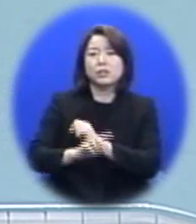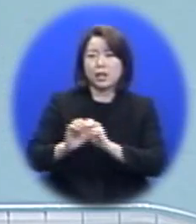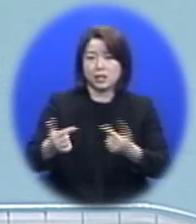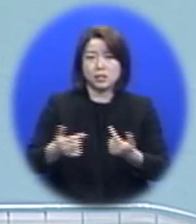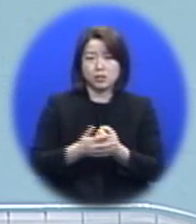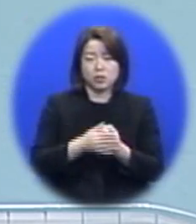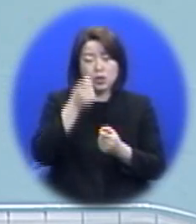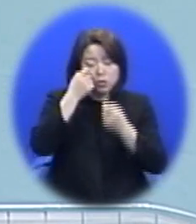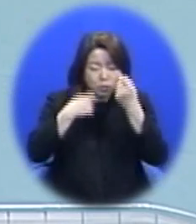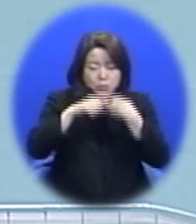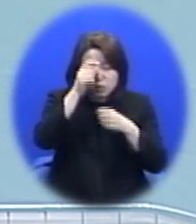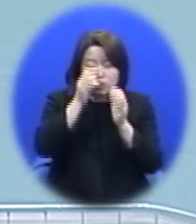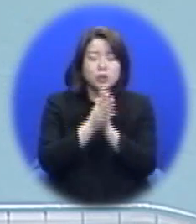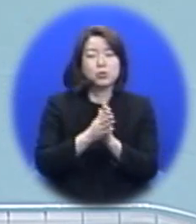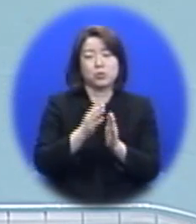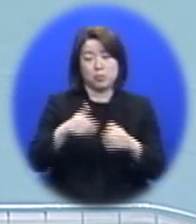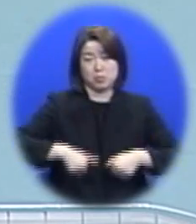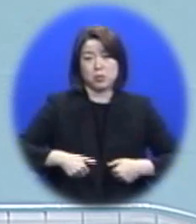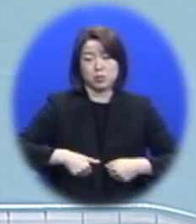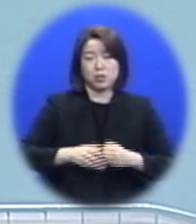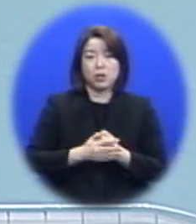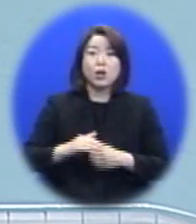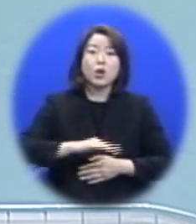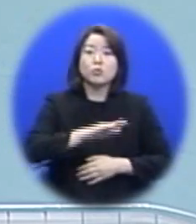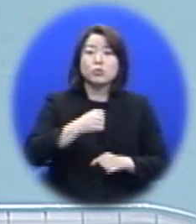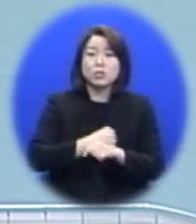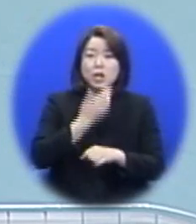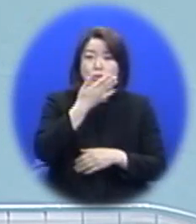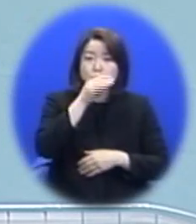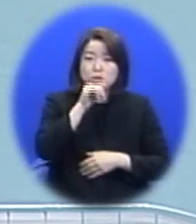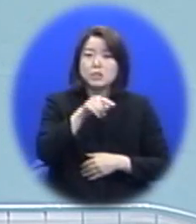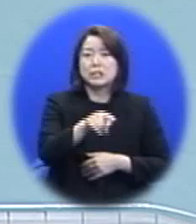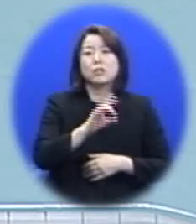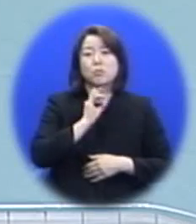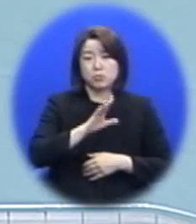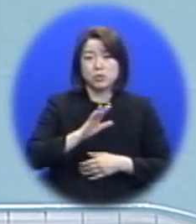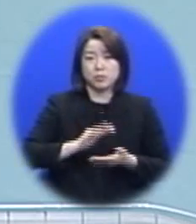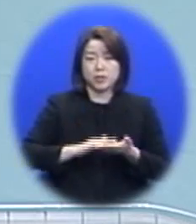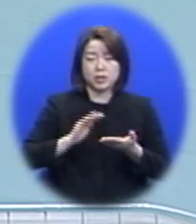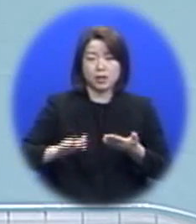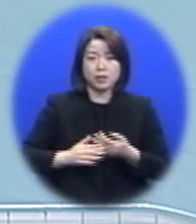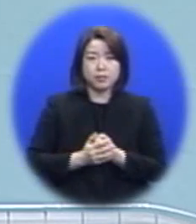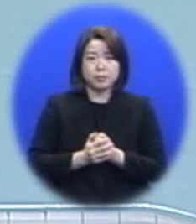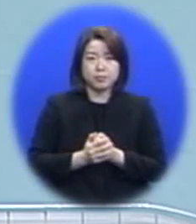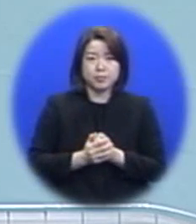눈물로 기도해야죠. 우리가 할 수 있는 일은 그것밖에 없는데 말이에요.